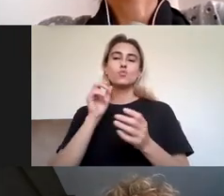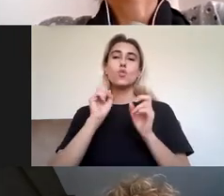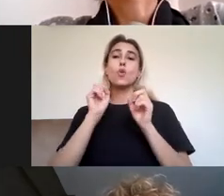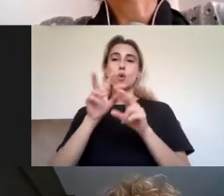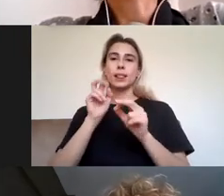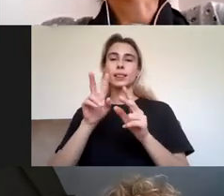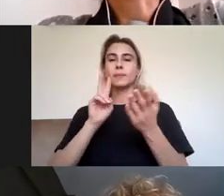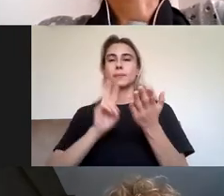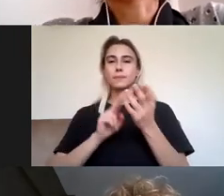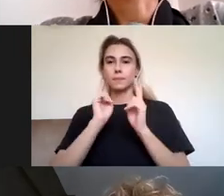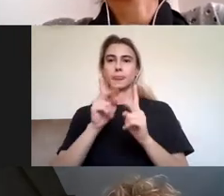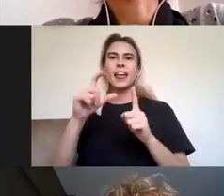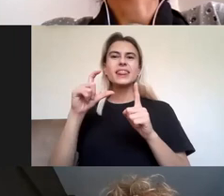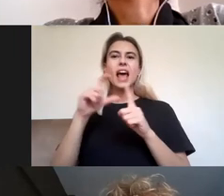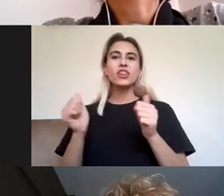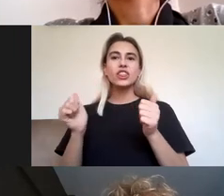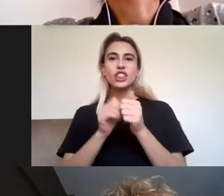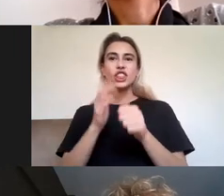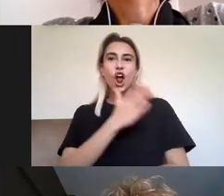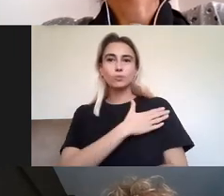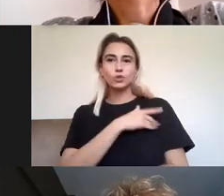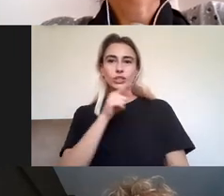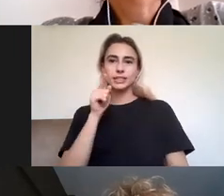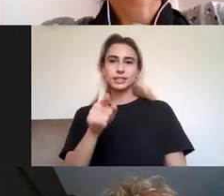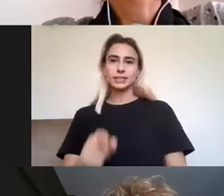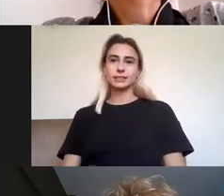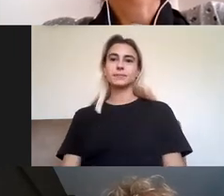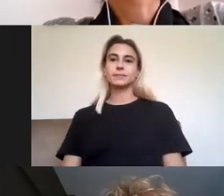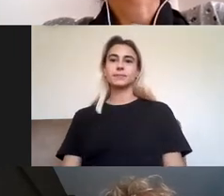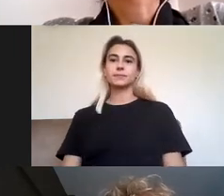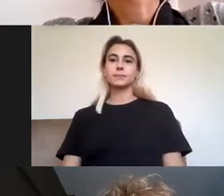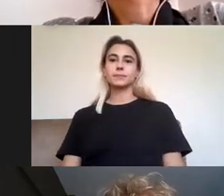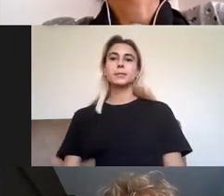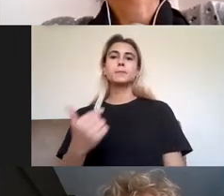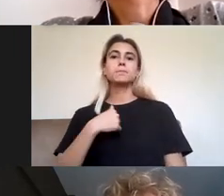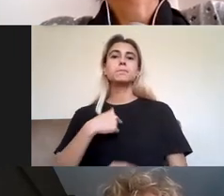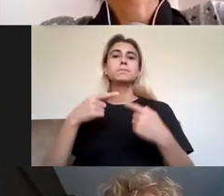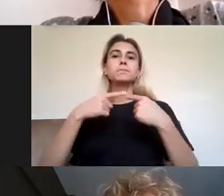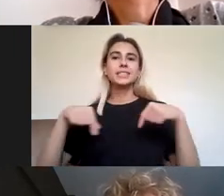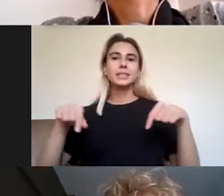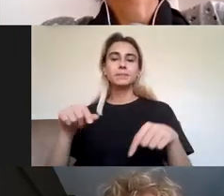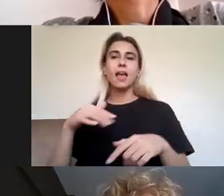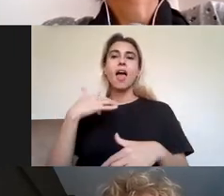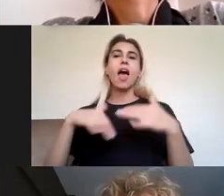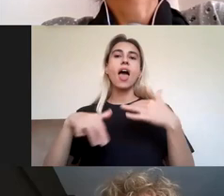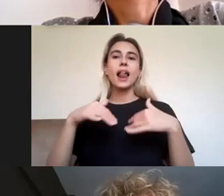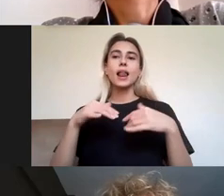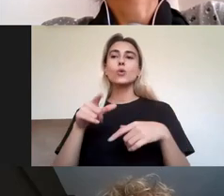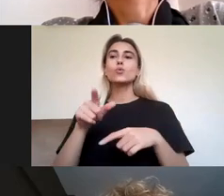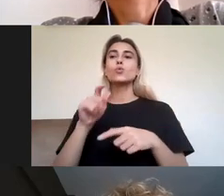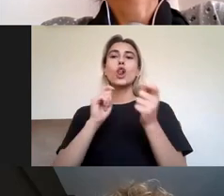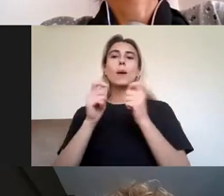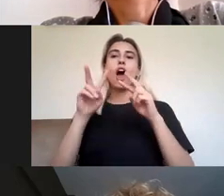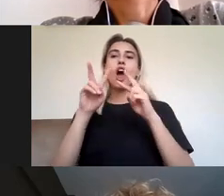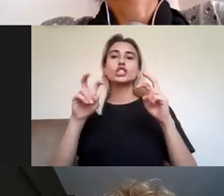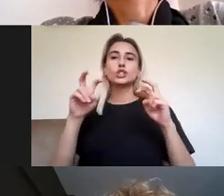yardımcısı mısınız hocam Evet hala? hocam, Aynı evet. zamanda dekan yardımcısı. Ve bizim Engelliler Uygulama Araştırma